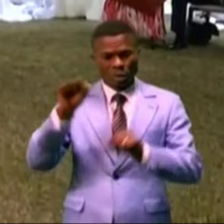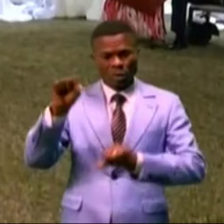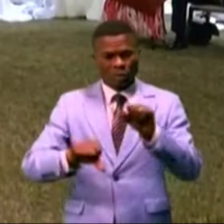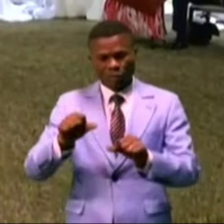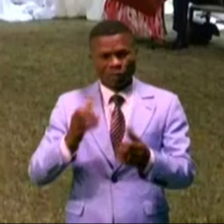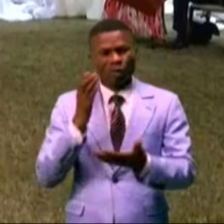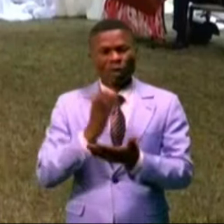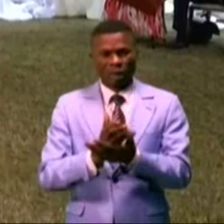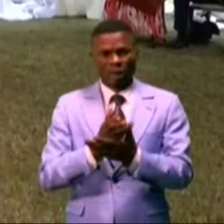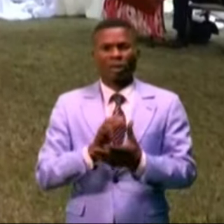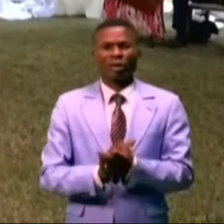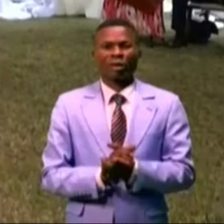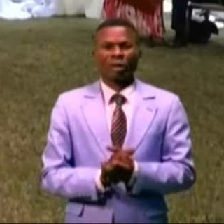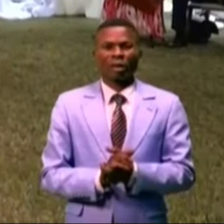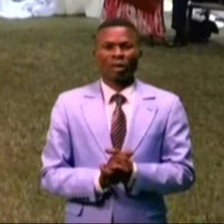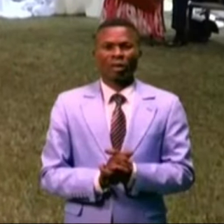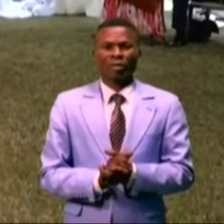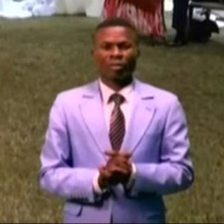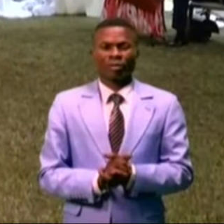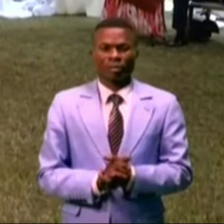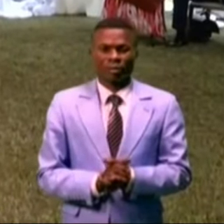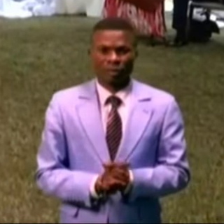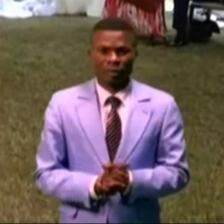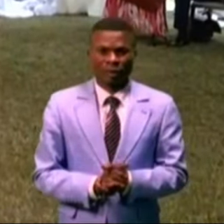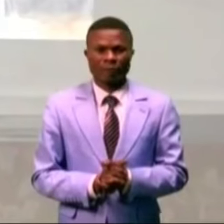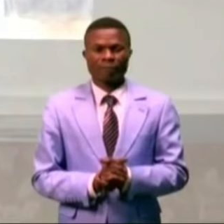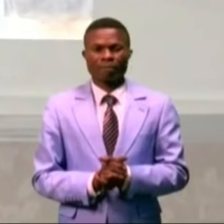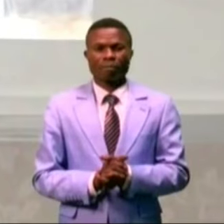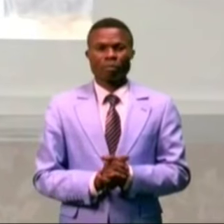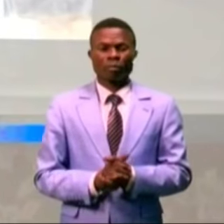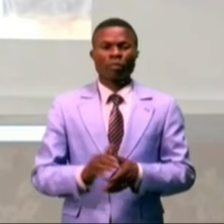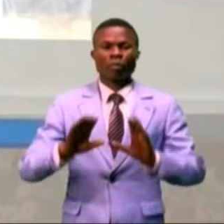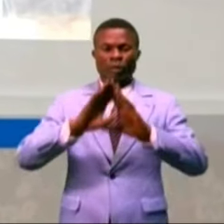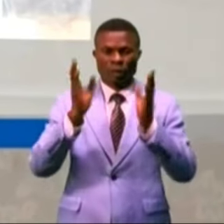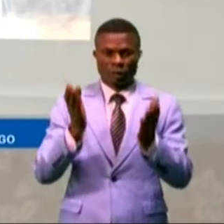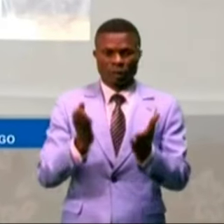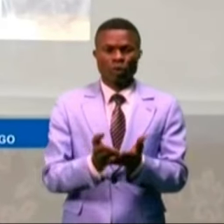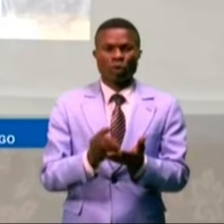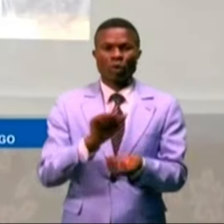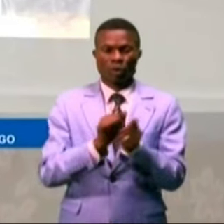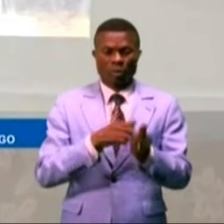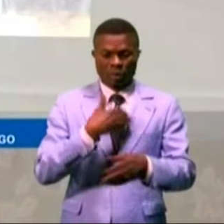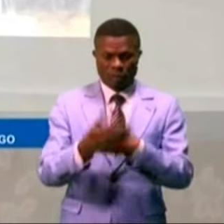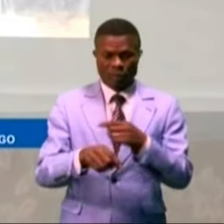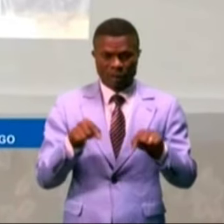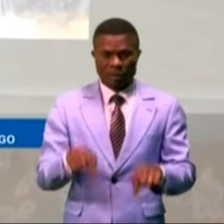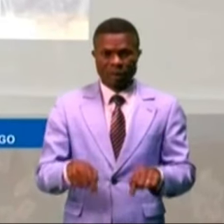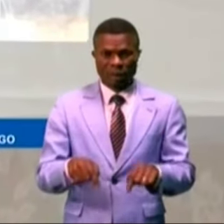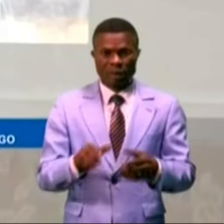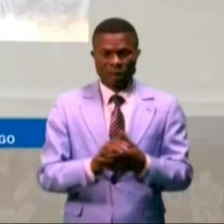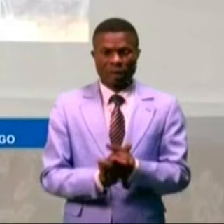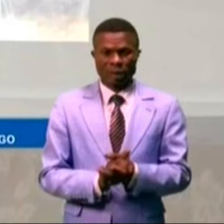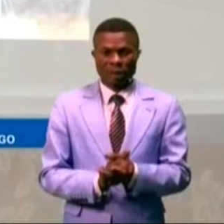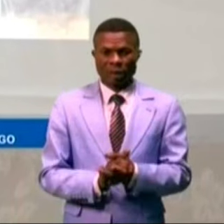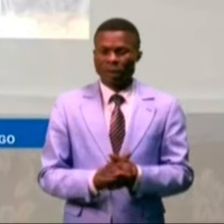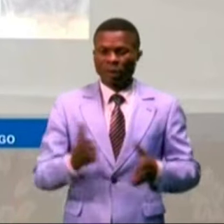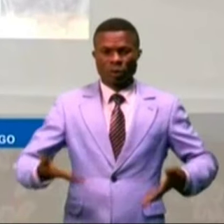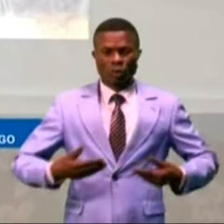pays est très important. Et ce qui s'y passe en ce moment n'est pas